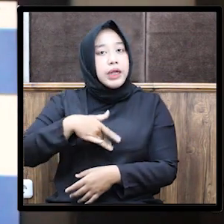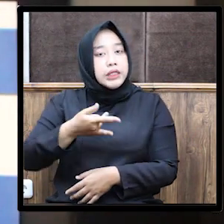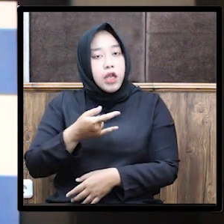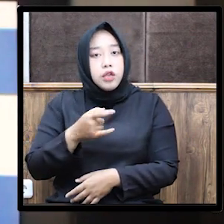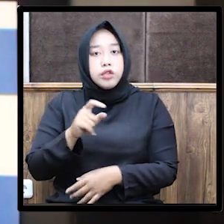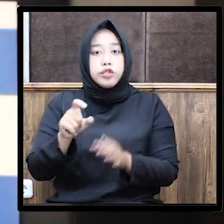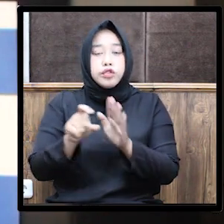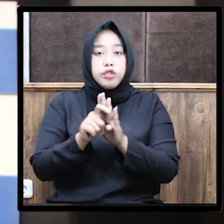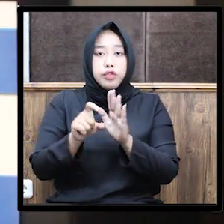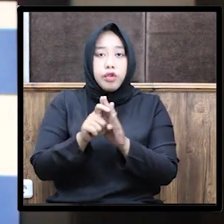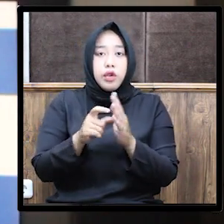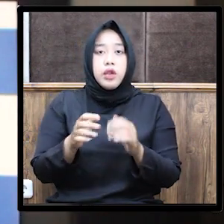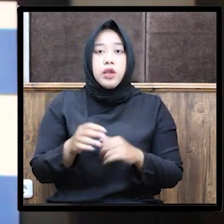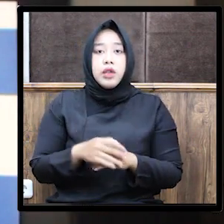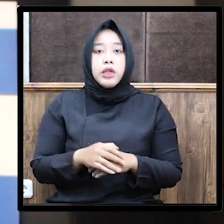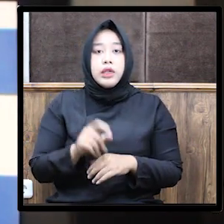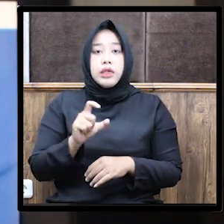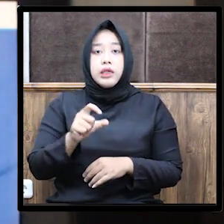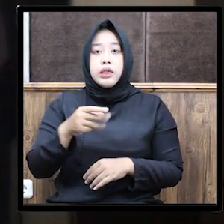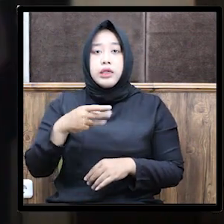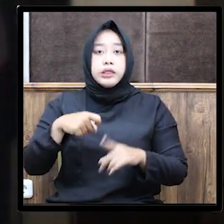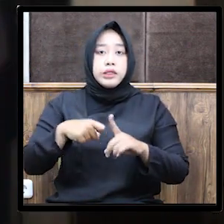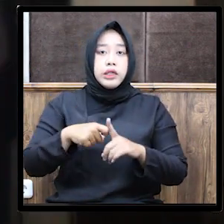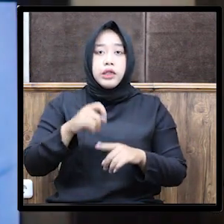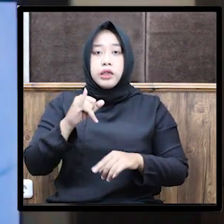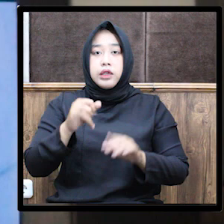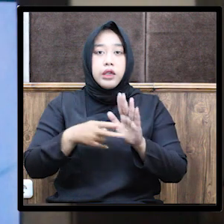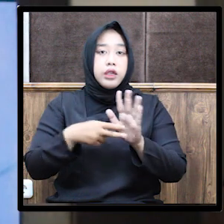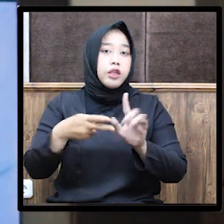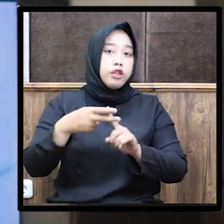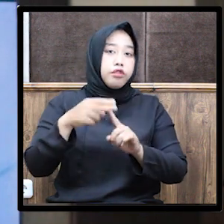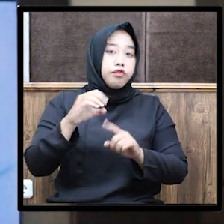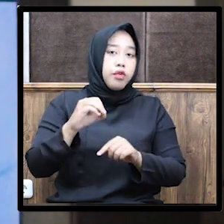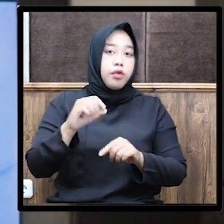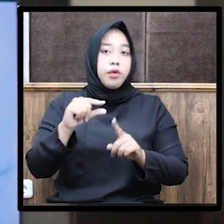kita temui dan kita rasakan betul ketika misalnya cek di